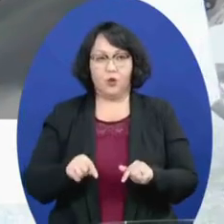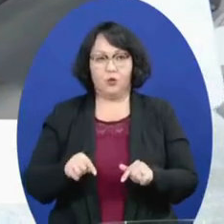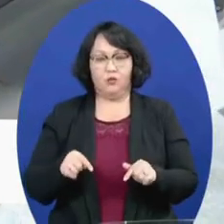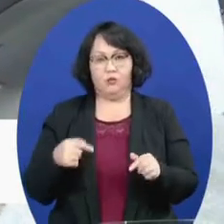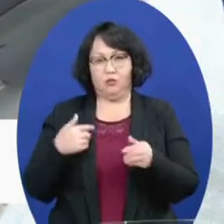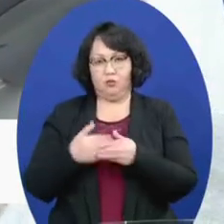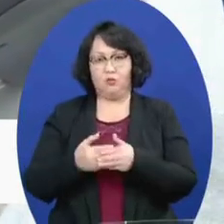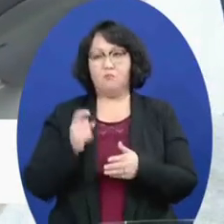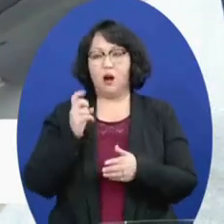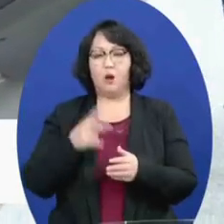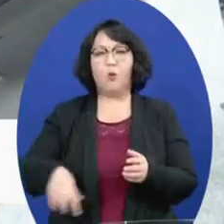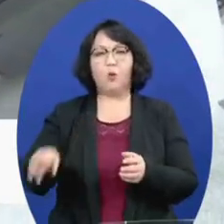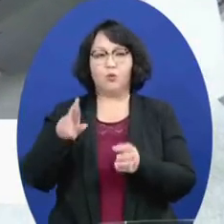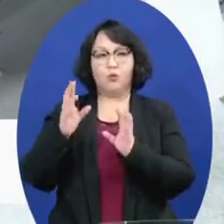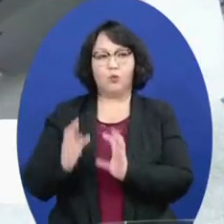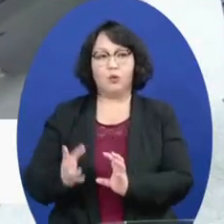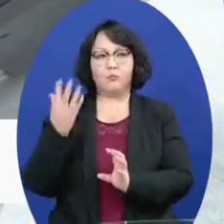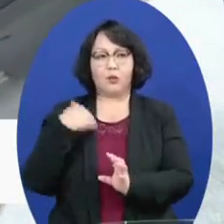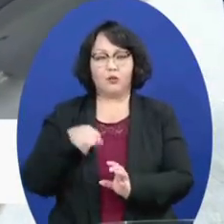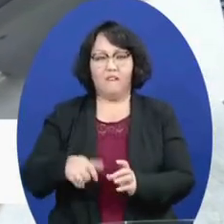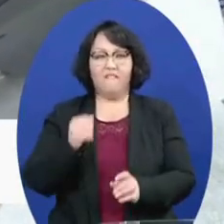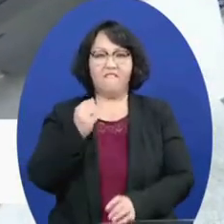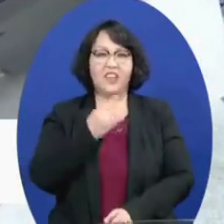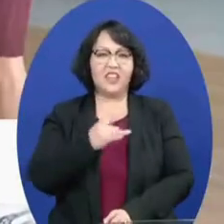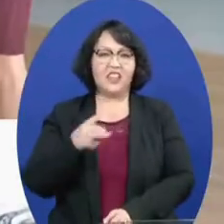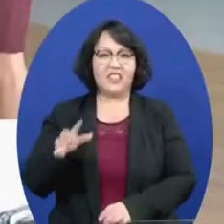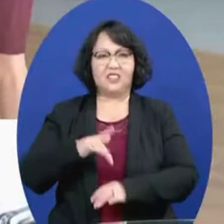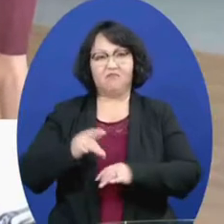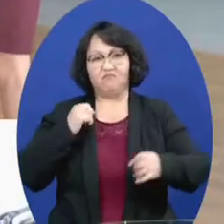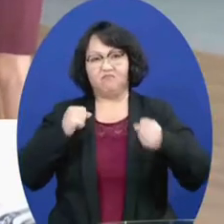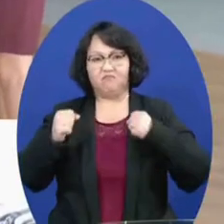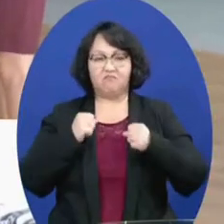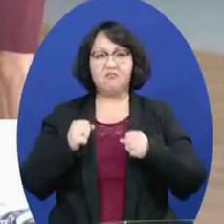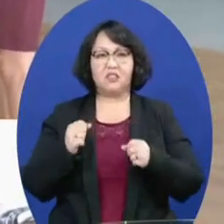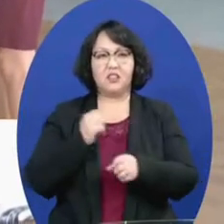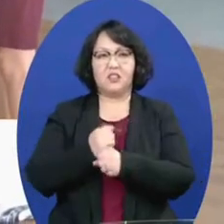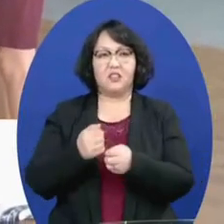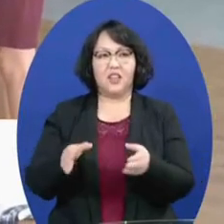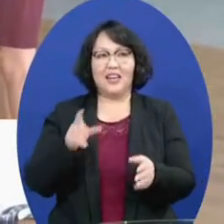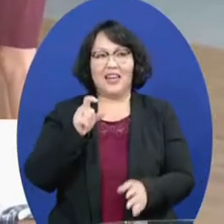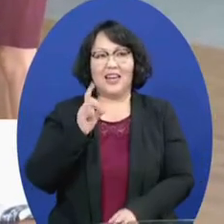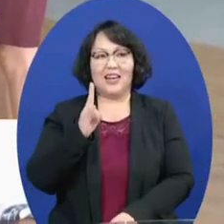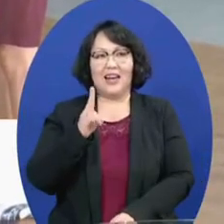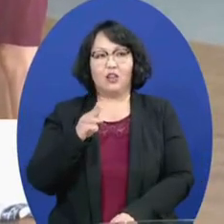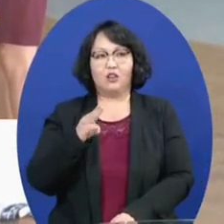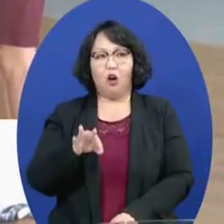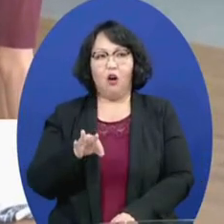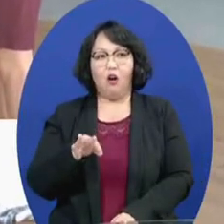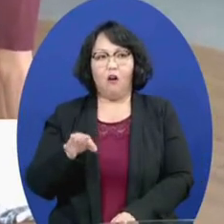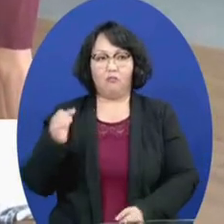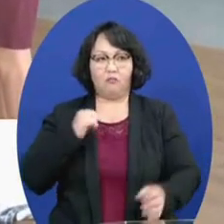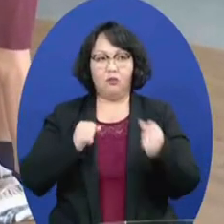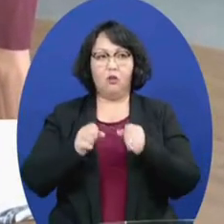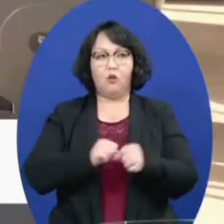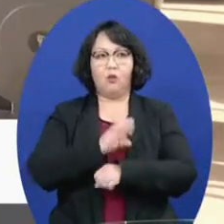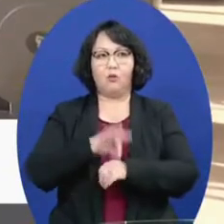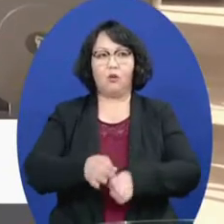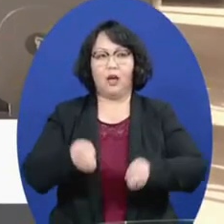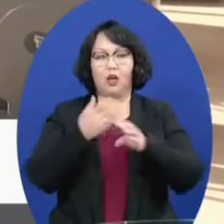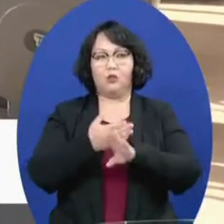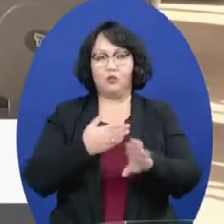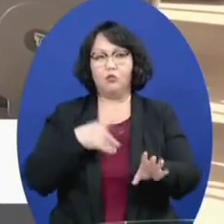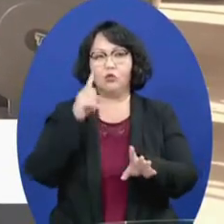авсан. Өнөөдрөөс бэлтгэржүүлэх төвүүд ажиллаж байгаа юм. Ерөнхий сайдын очисон Инкантогийн бэлтгэржүүлэх төв ковид гарахаас өмнө